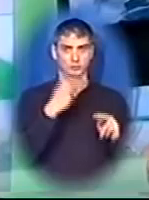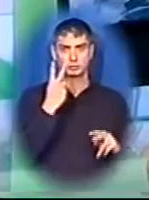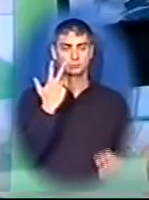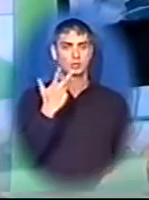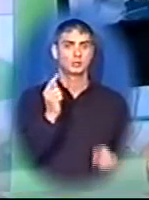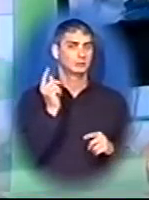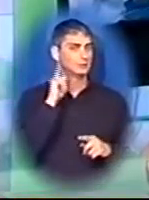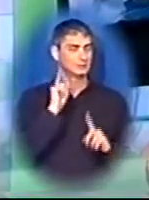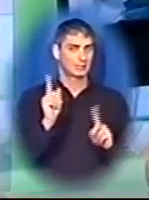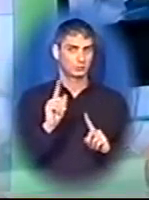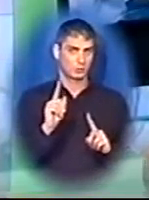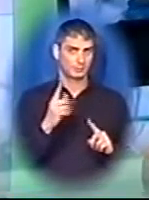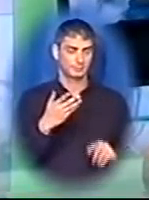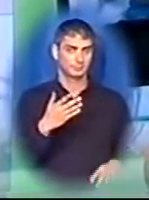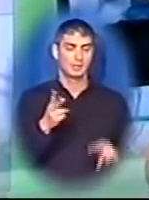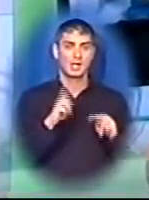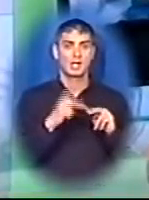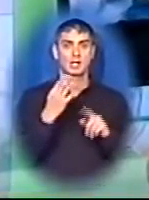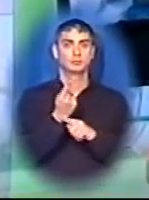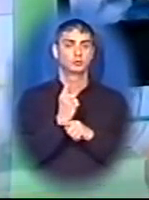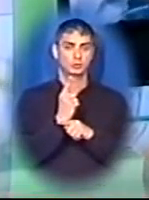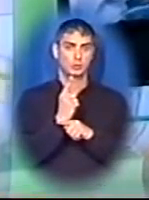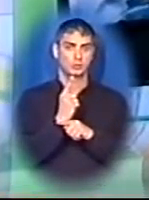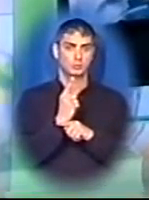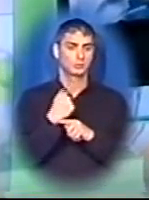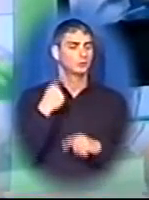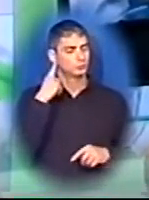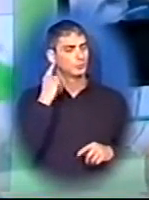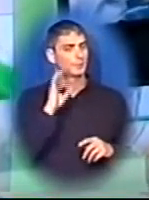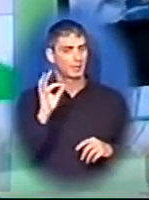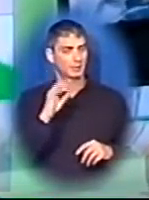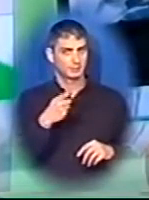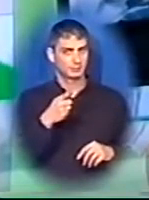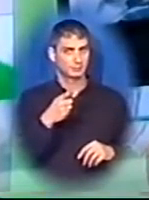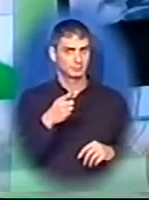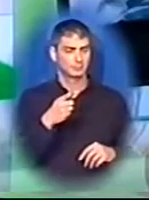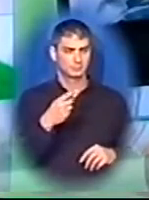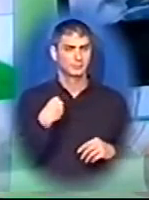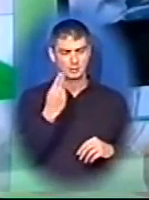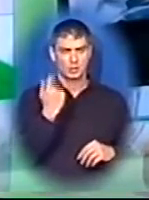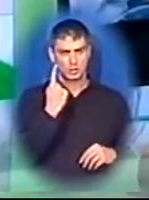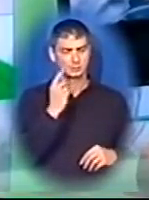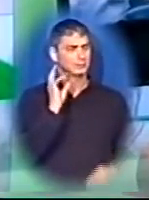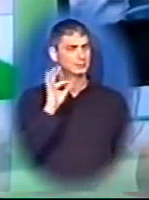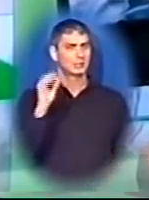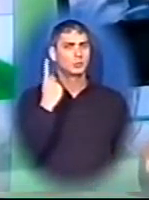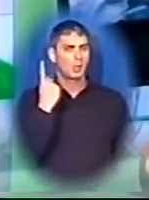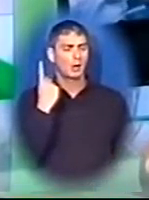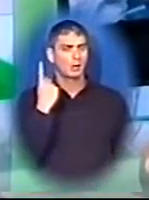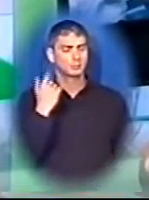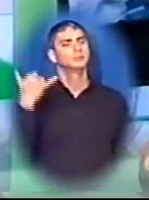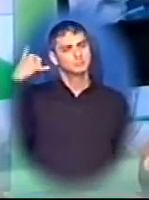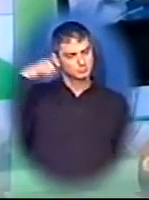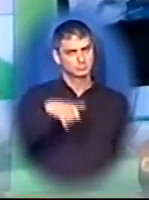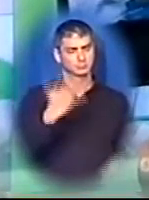שלושה צלצולים, ואחרי כמה שניות... הנה, אנחנו שומעים את זה מחייג. אוקיי, תן לו עוד צלצול אחד. עוד צלצול אחד?